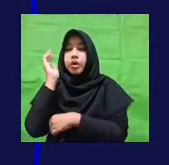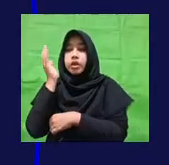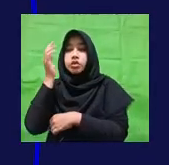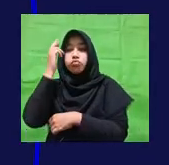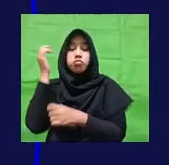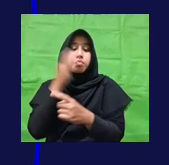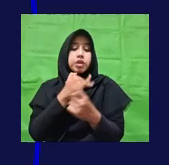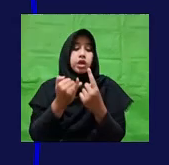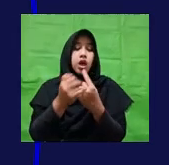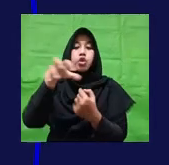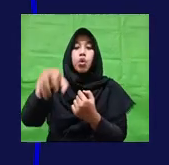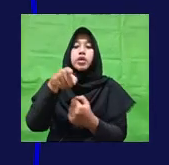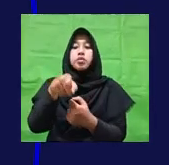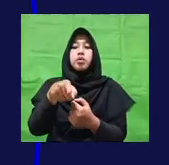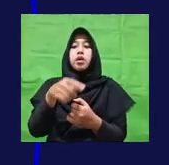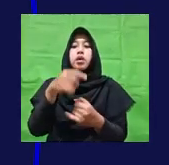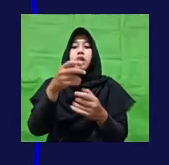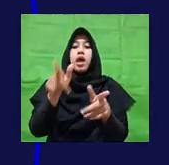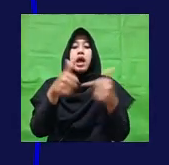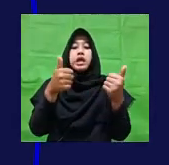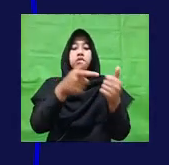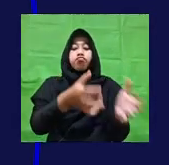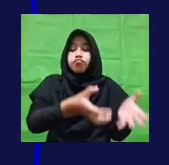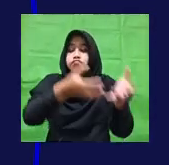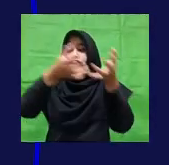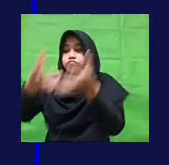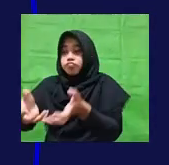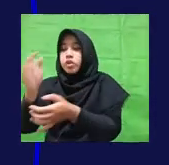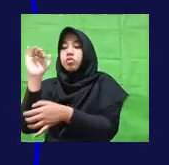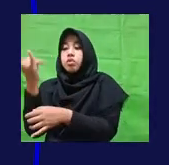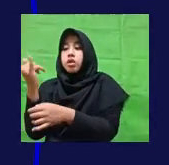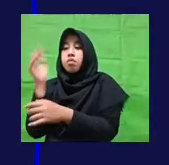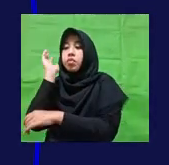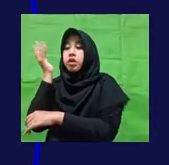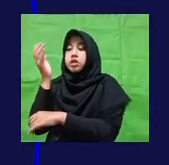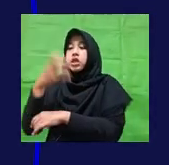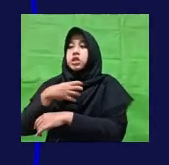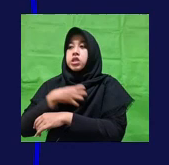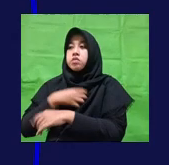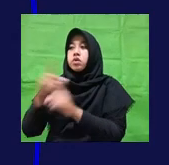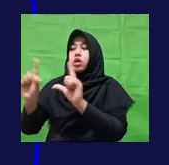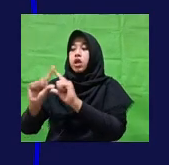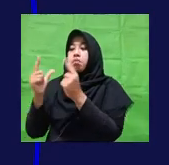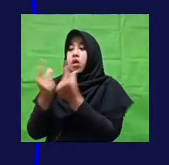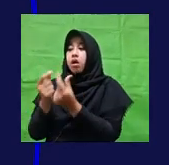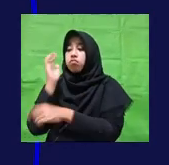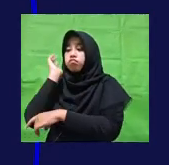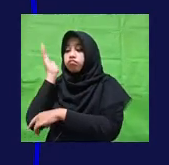Yogyakarta sebagai presentasi yang sifatnya lebih terlembaga dan nanti dibawa lagi ke lokasi asal mereka